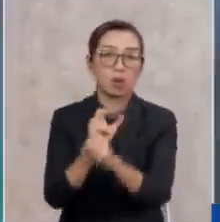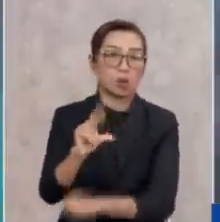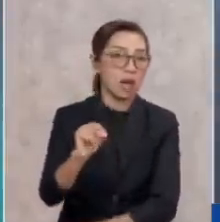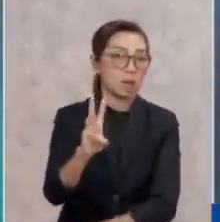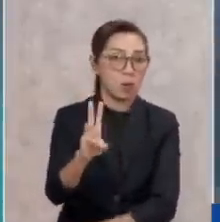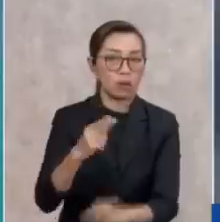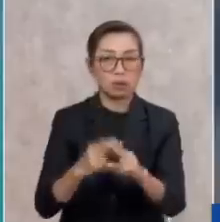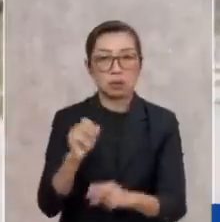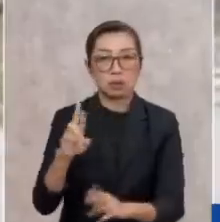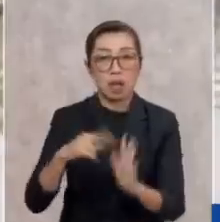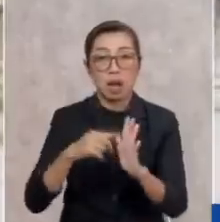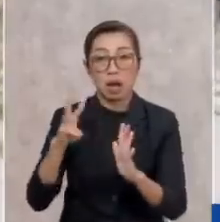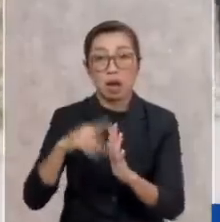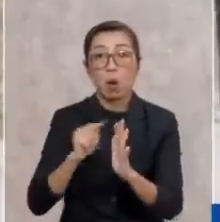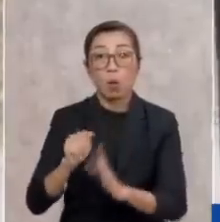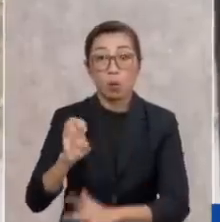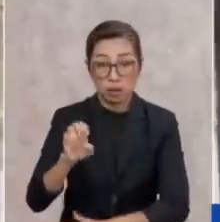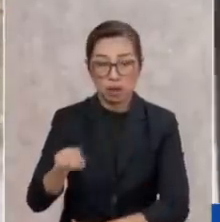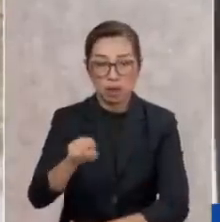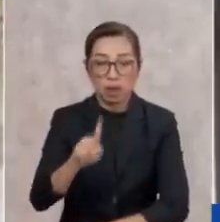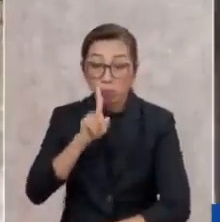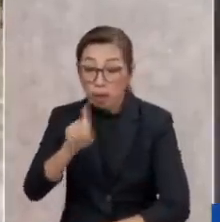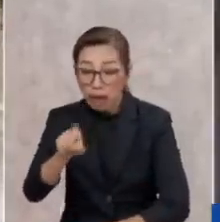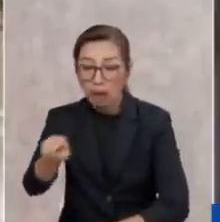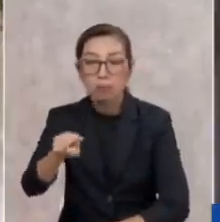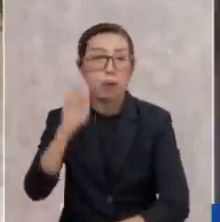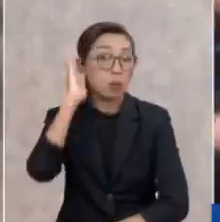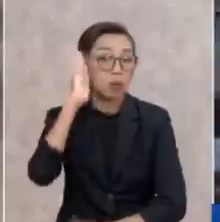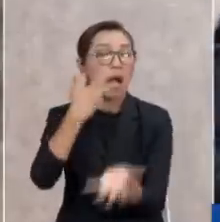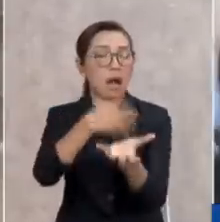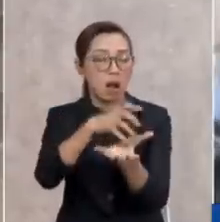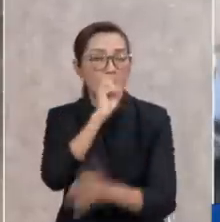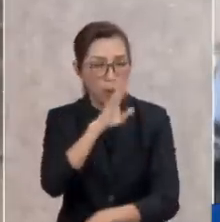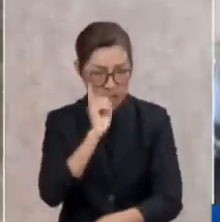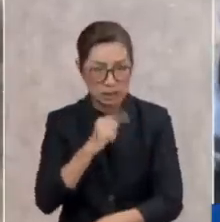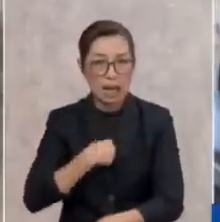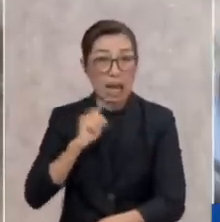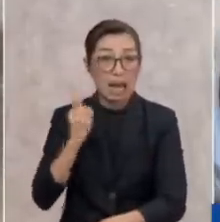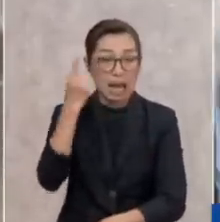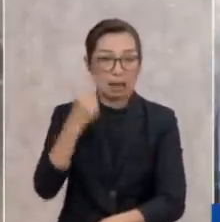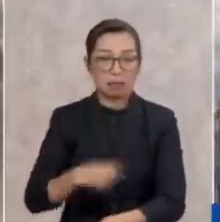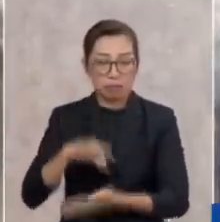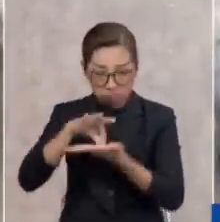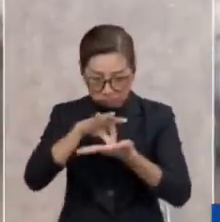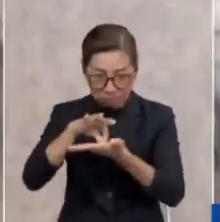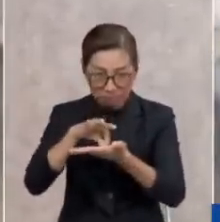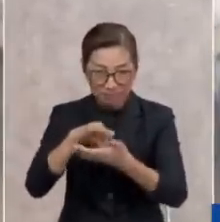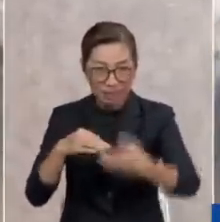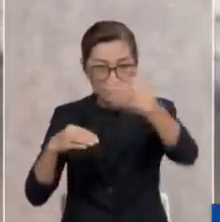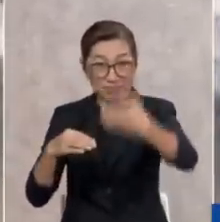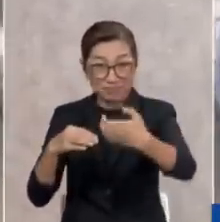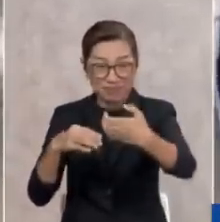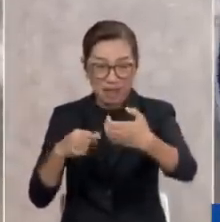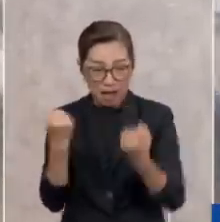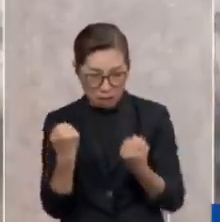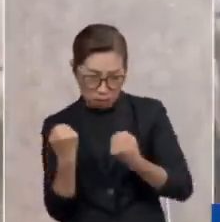หลังจากช่วยเหลือมาได้ครับตัวเขาก็ให้ข้อมูลกับนักข่าวแบบนี้ครับว่าขับรถตาม GPS มาจนกระทั่งถึงซอยตร